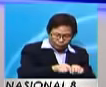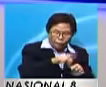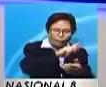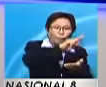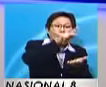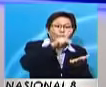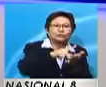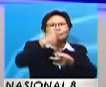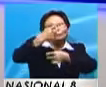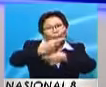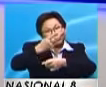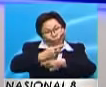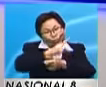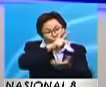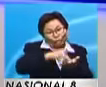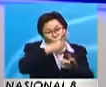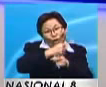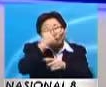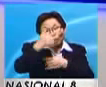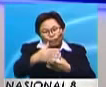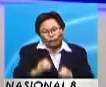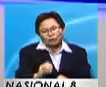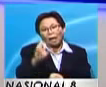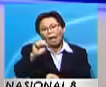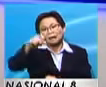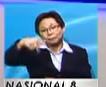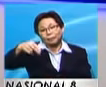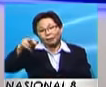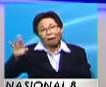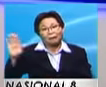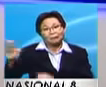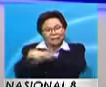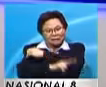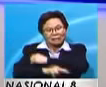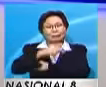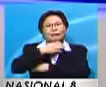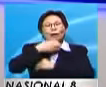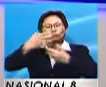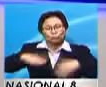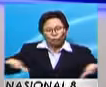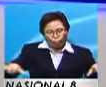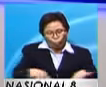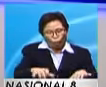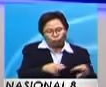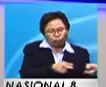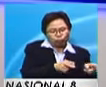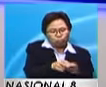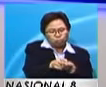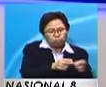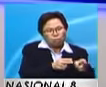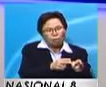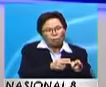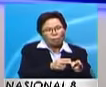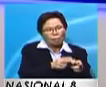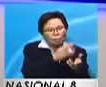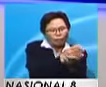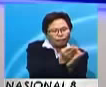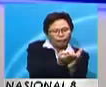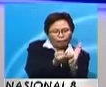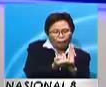Mundi yang betul ini crayon pejabat Syailendra SPR Negeri perak telah melakukan urusan belah